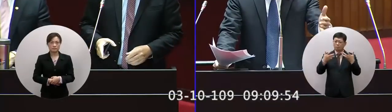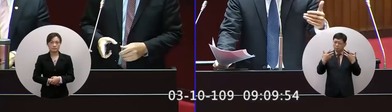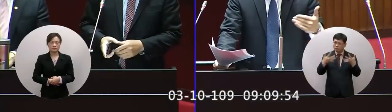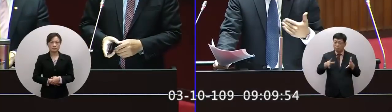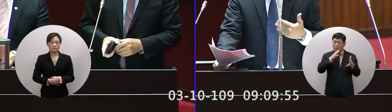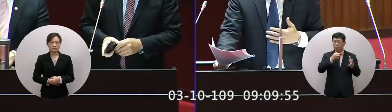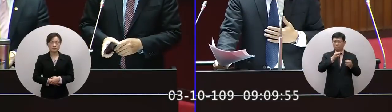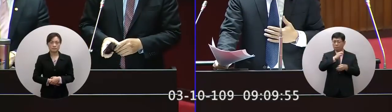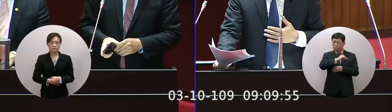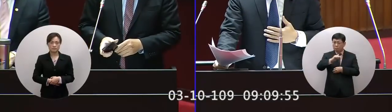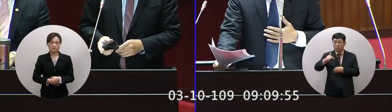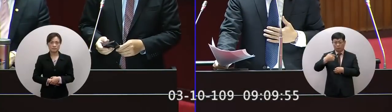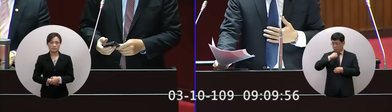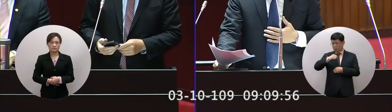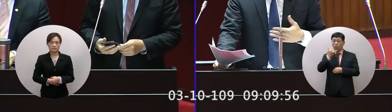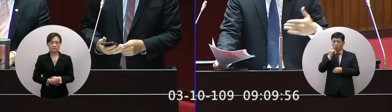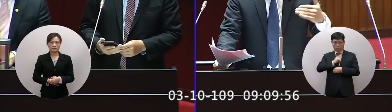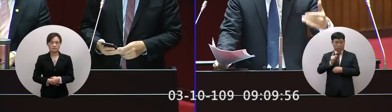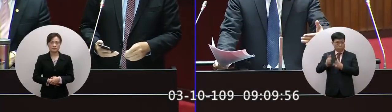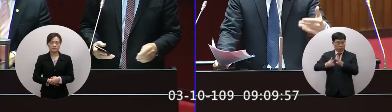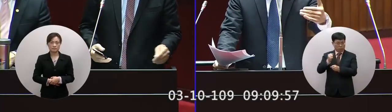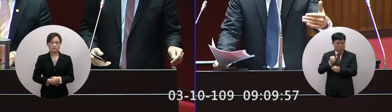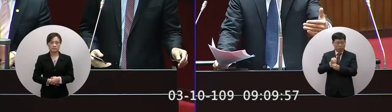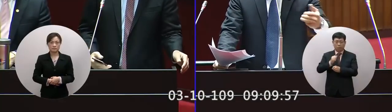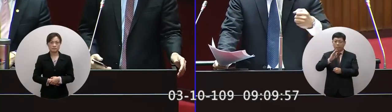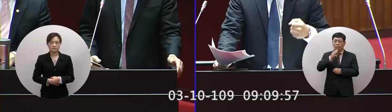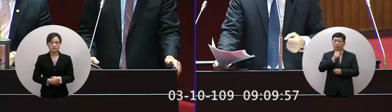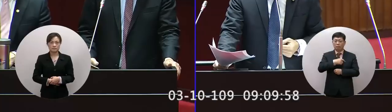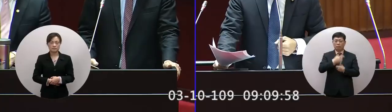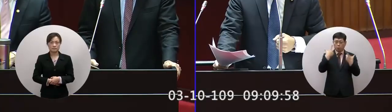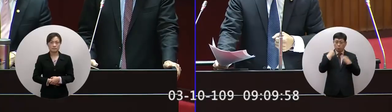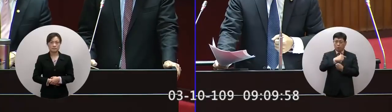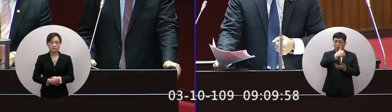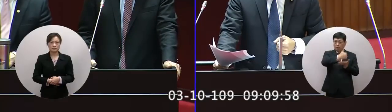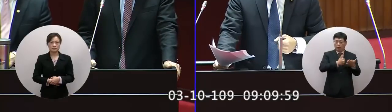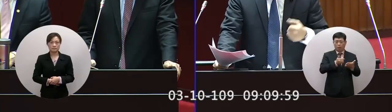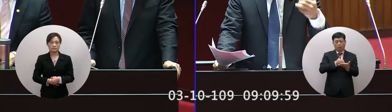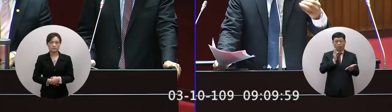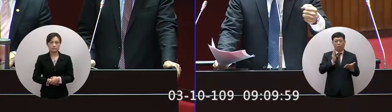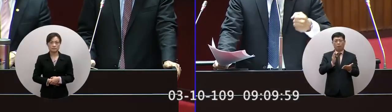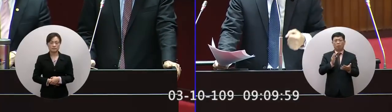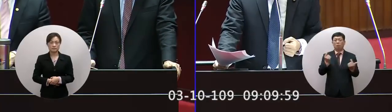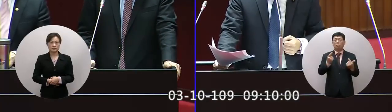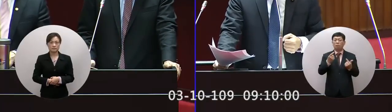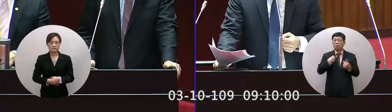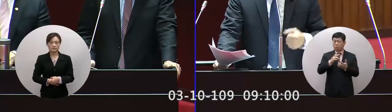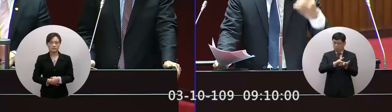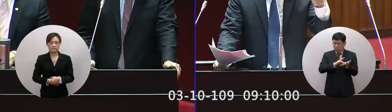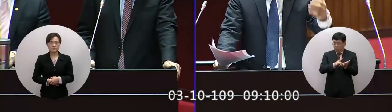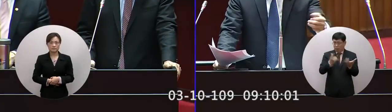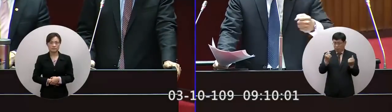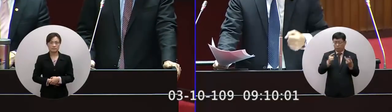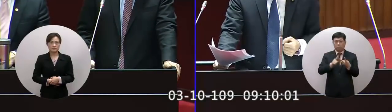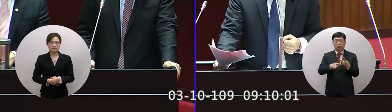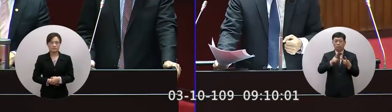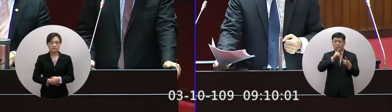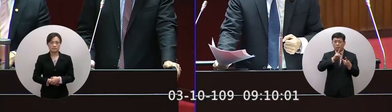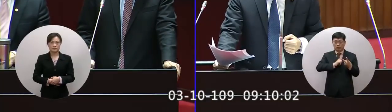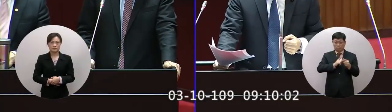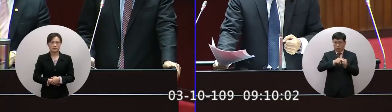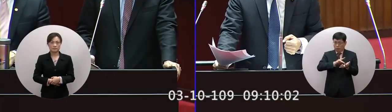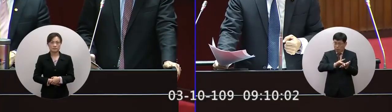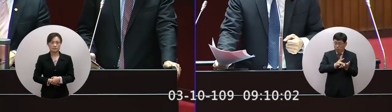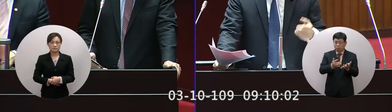很多的商品或许台湾能够生产，但是你的原料被阻绝了，包括我们的药品，包括我们的中